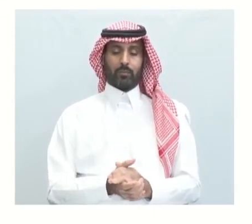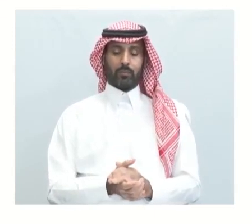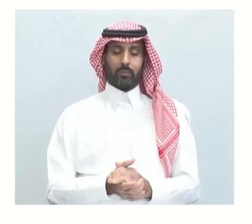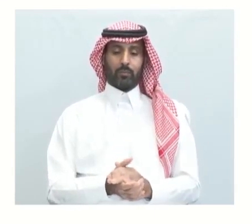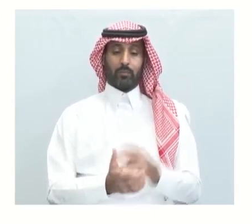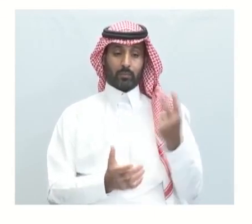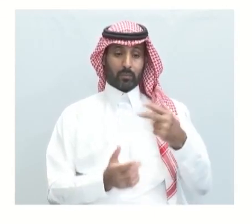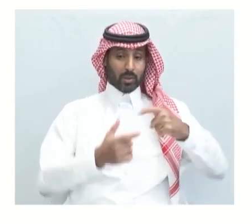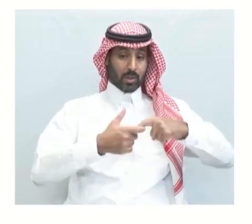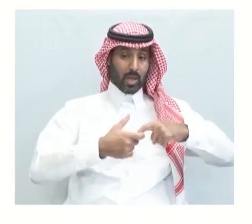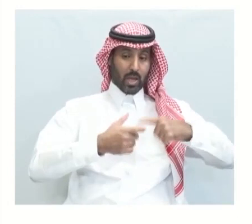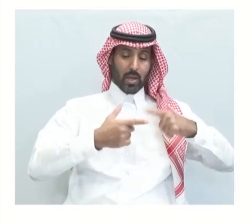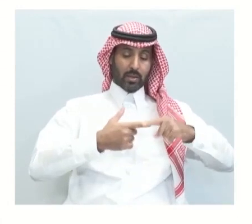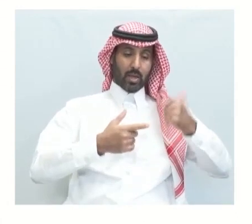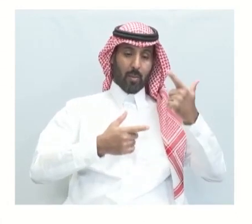12.379